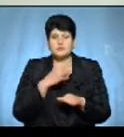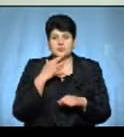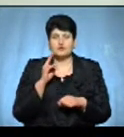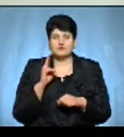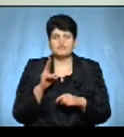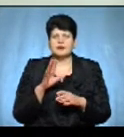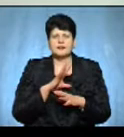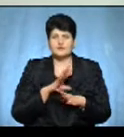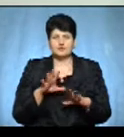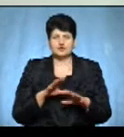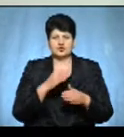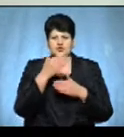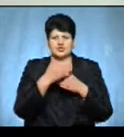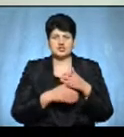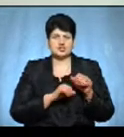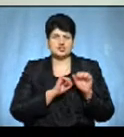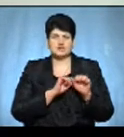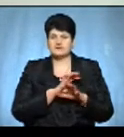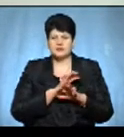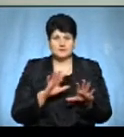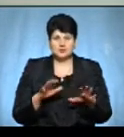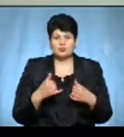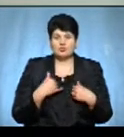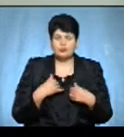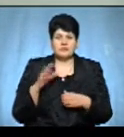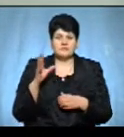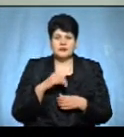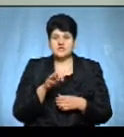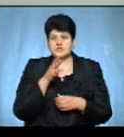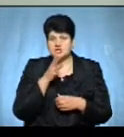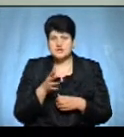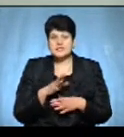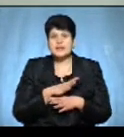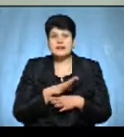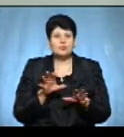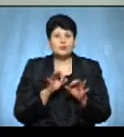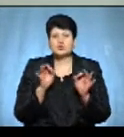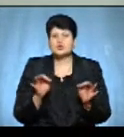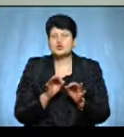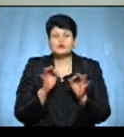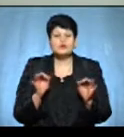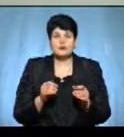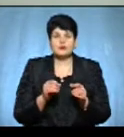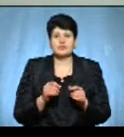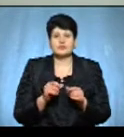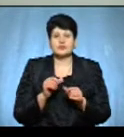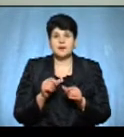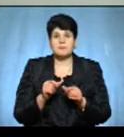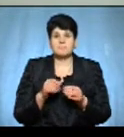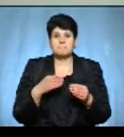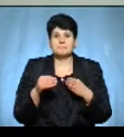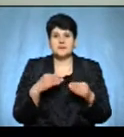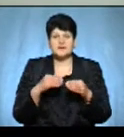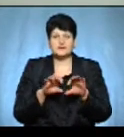багатьох вже не було ніяких щитів, особисто в мене фактично чуть не весь час період Майдану не було нічого, окрім труб